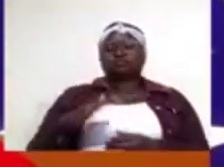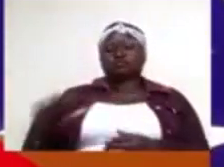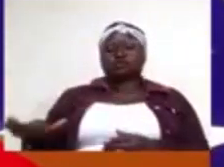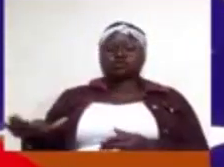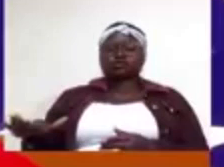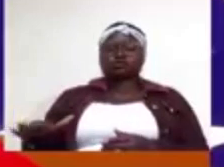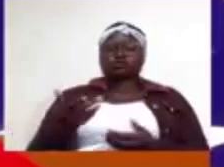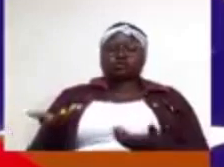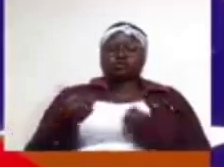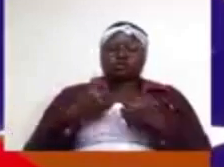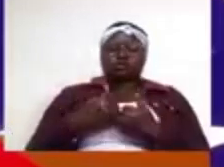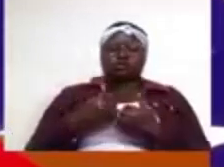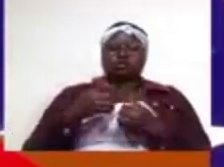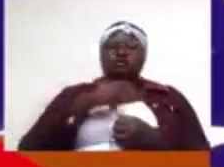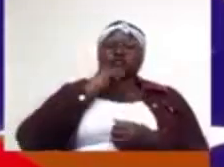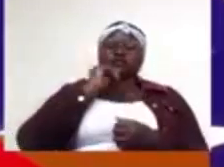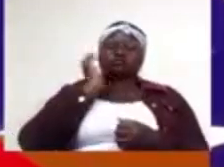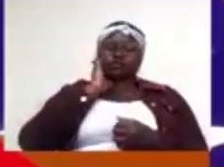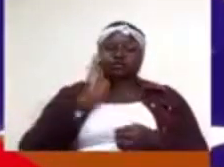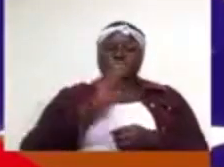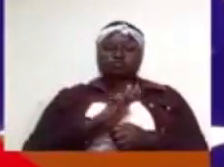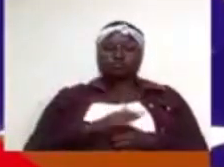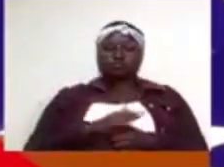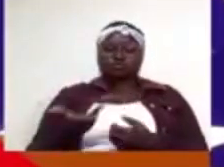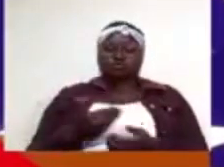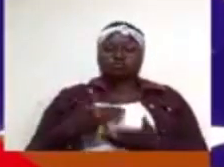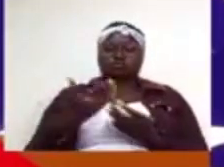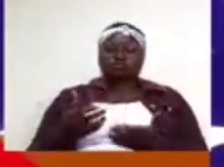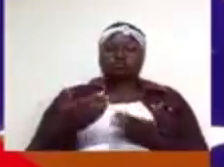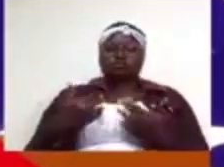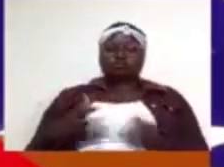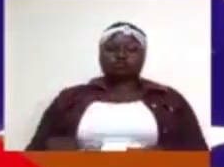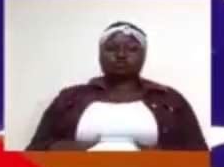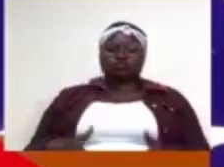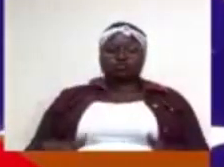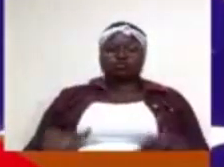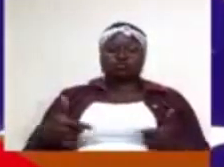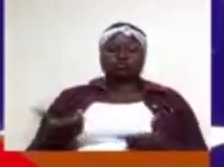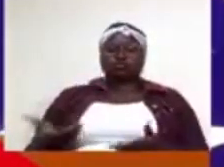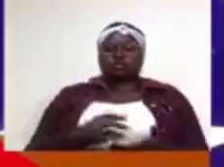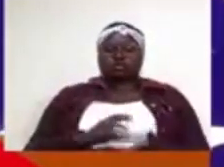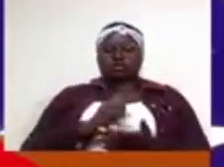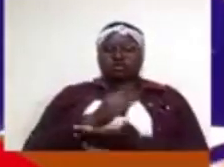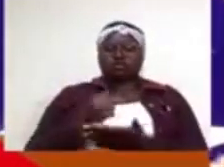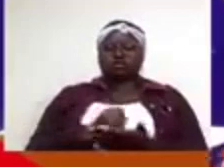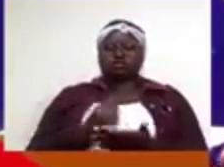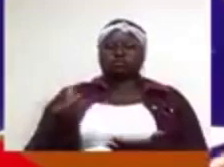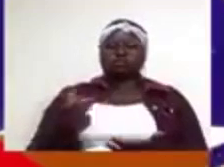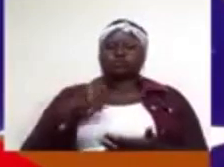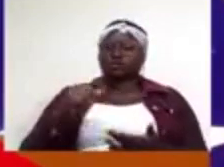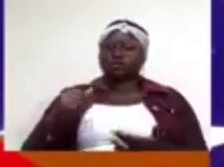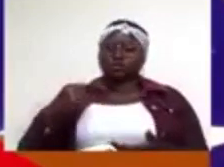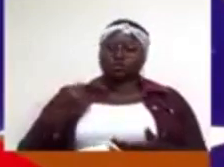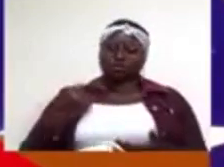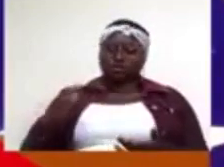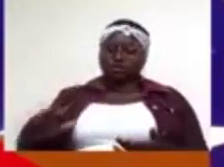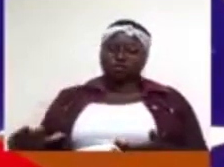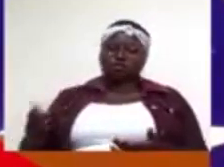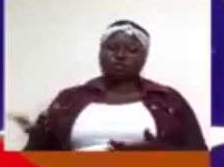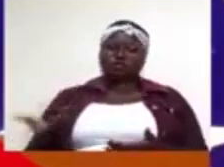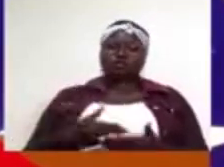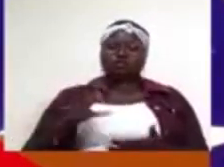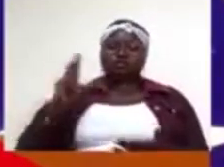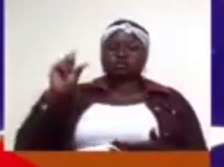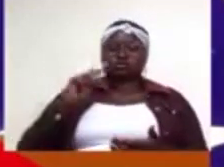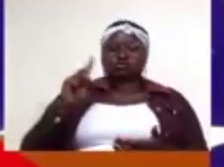muni arendete muciari ucio gana mucia mudu murerete like there is a case he muiretu ureyo ragire recently. It